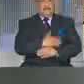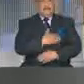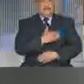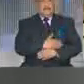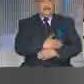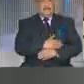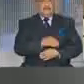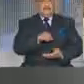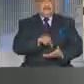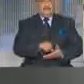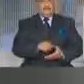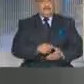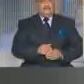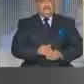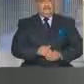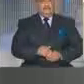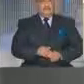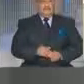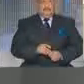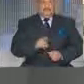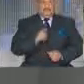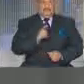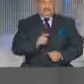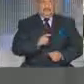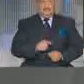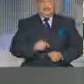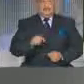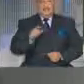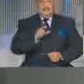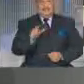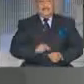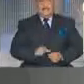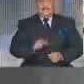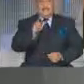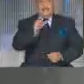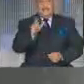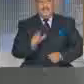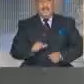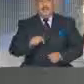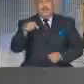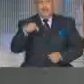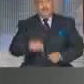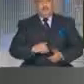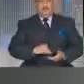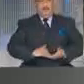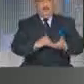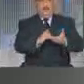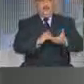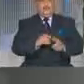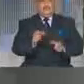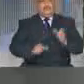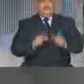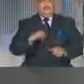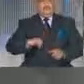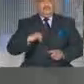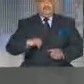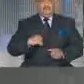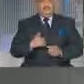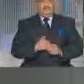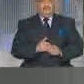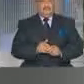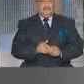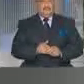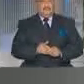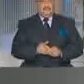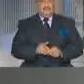إلى اليوم، إشكال غالبا ما أعاق أحلام هؤلاء الشباب من تحقيق ما يصبون إليه في الواقع الموضوعي. ناصر